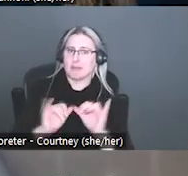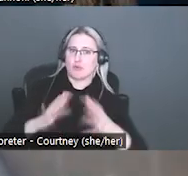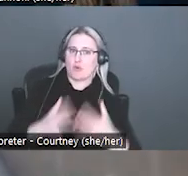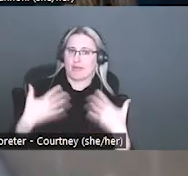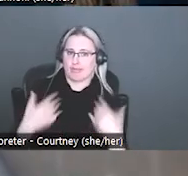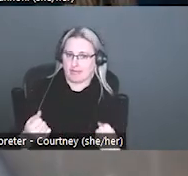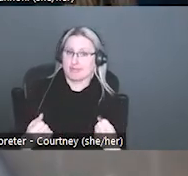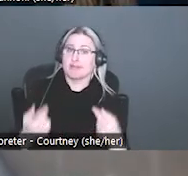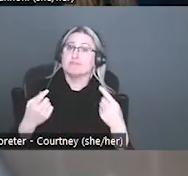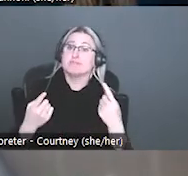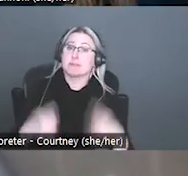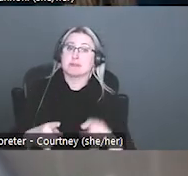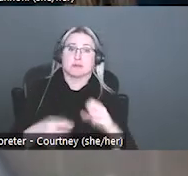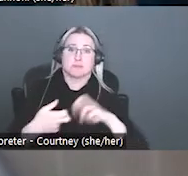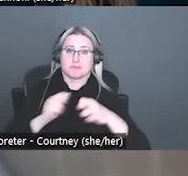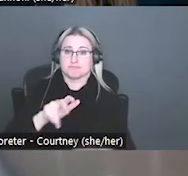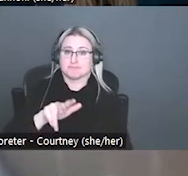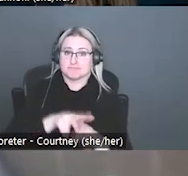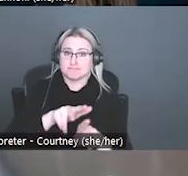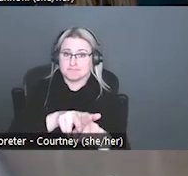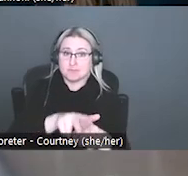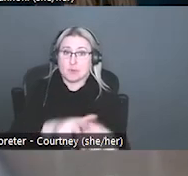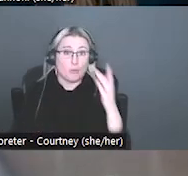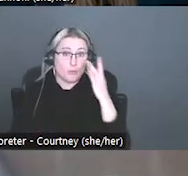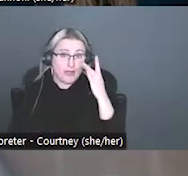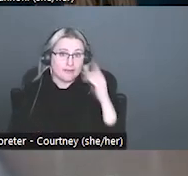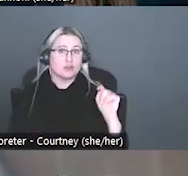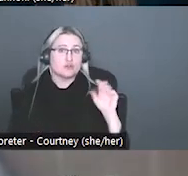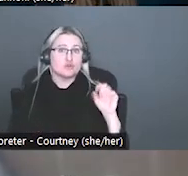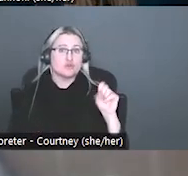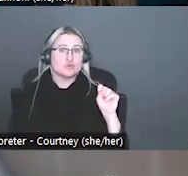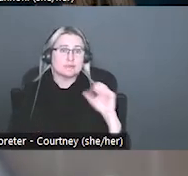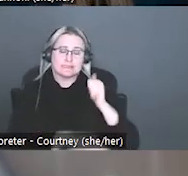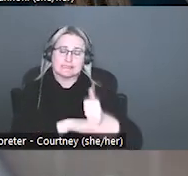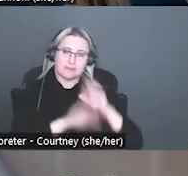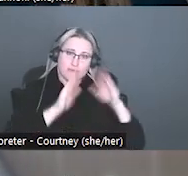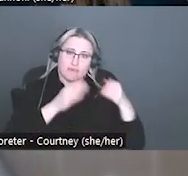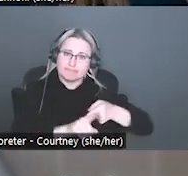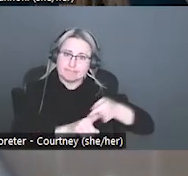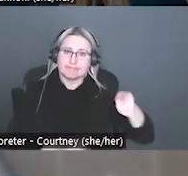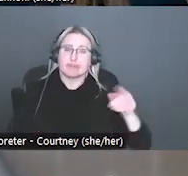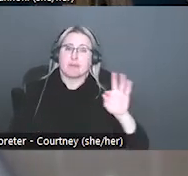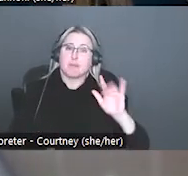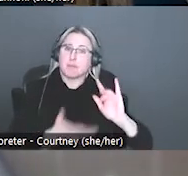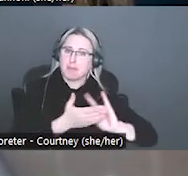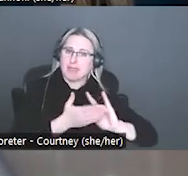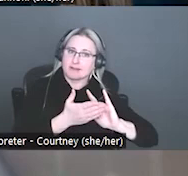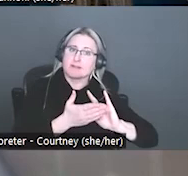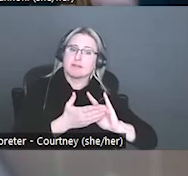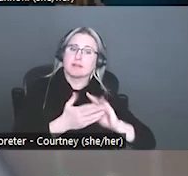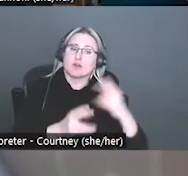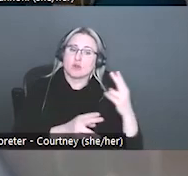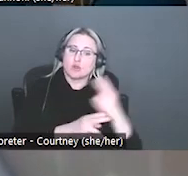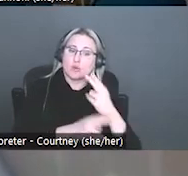donc, et parce que ce préjugé anticorpulence s'infiltre partout.